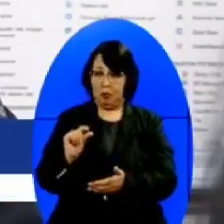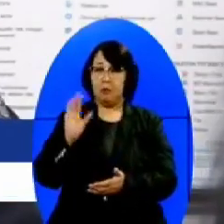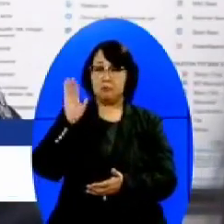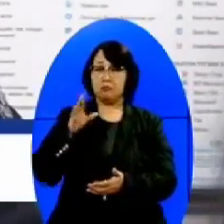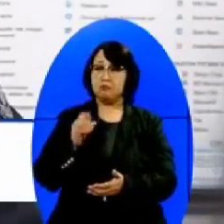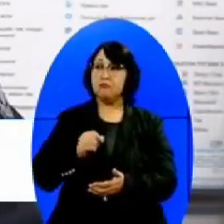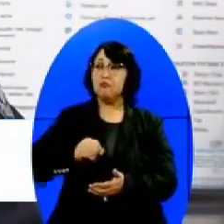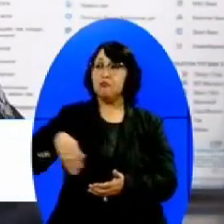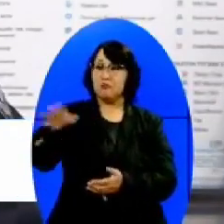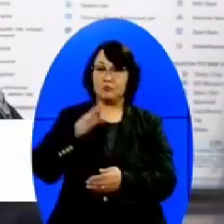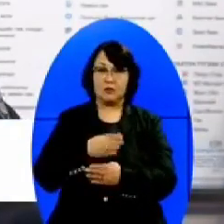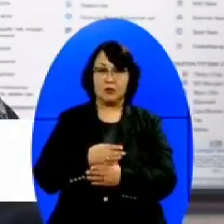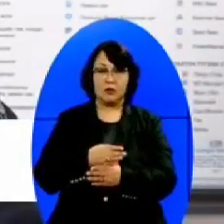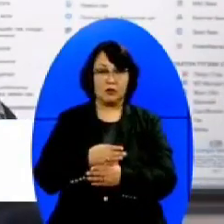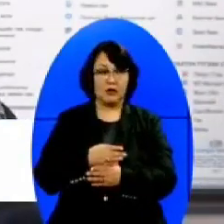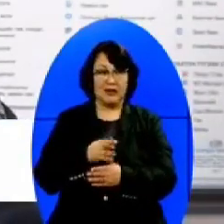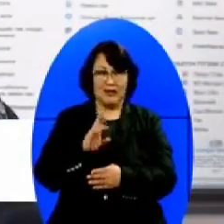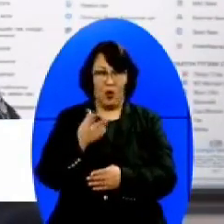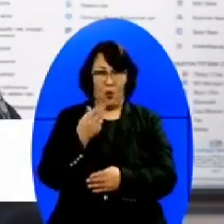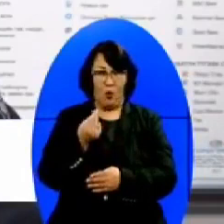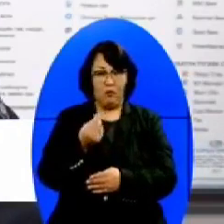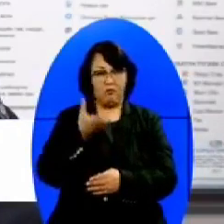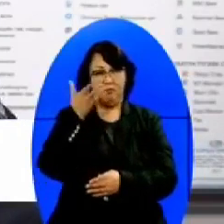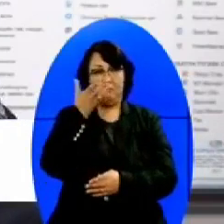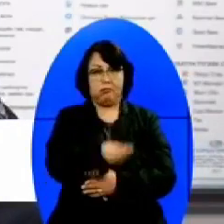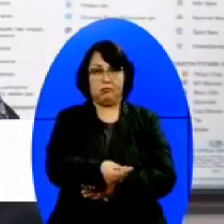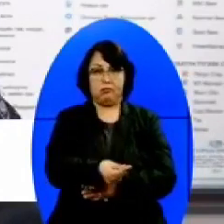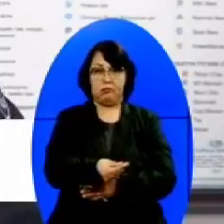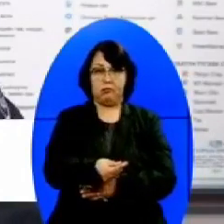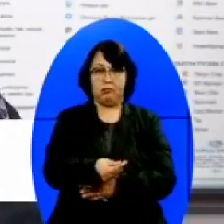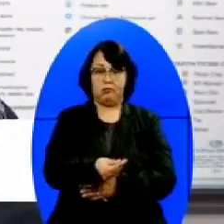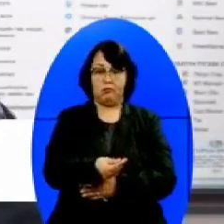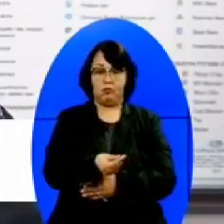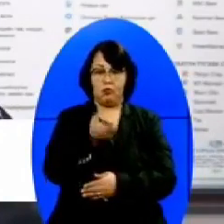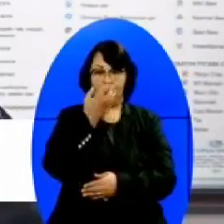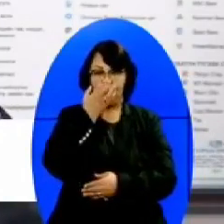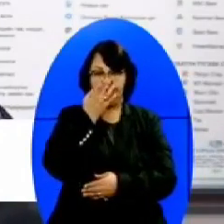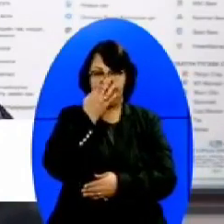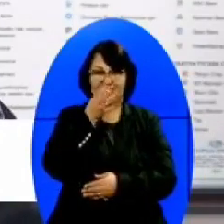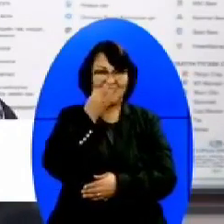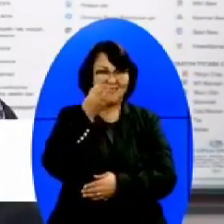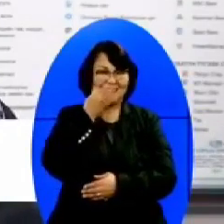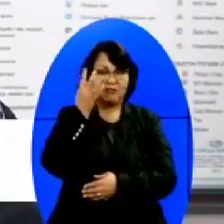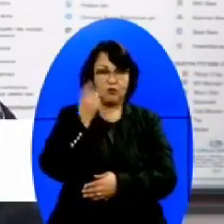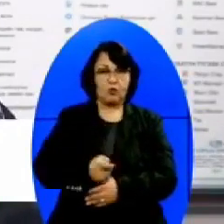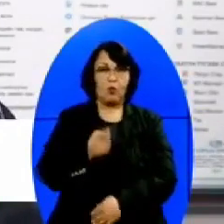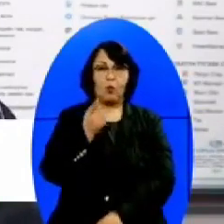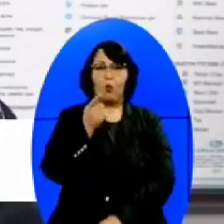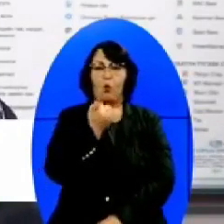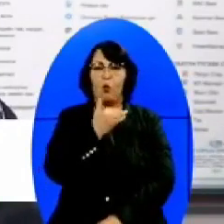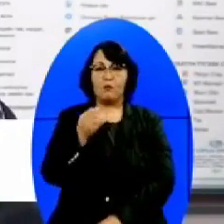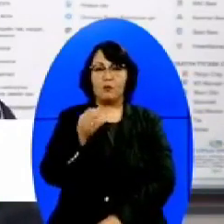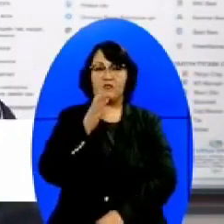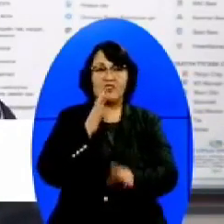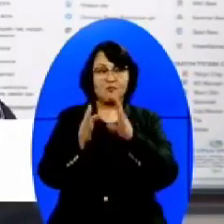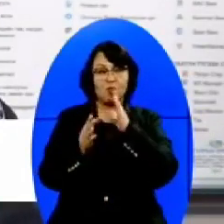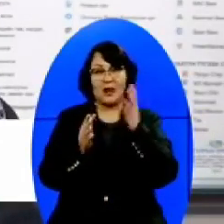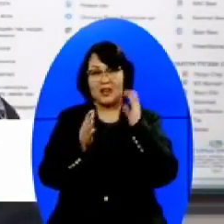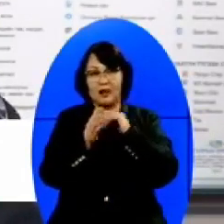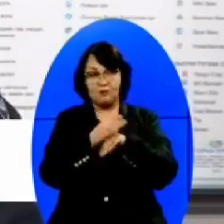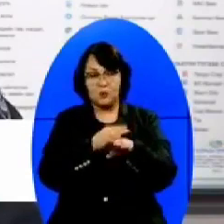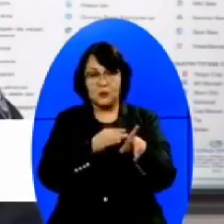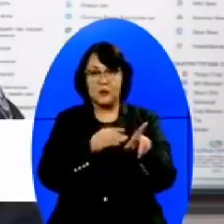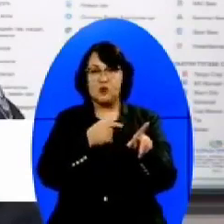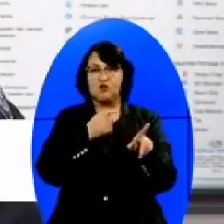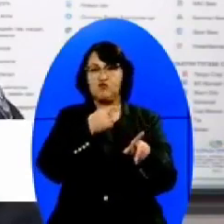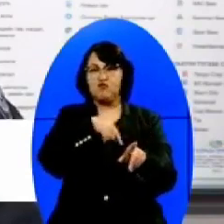мөнгөө шууд өгчдөг байна. Гэтэл энэ маань эргээд өөрөө ямар үр дагавартай гэхээр тухайн залгигчдгээд энэ цахим орчинд тийм үү таны болон